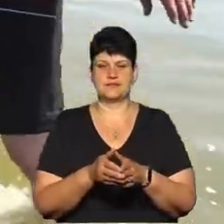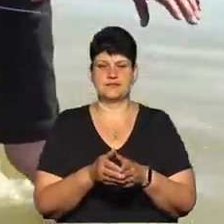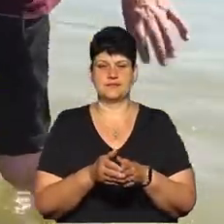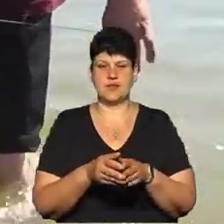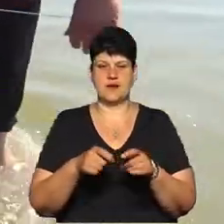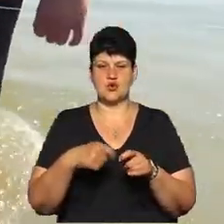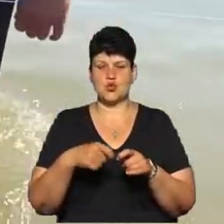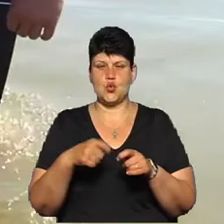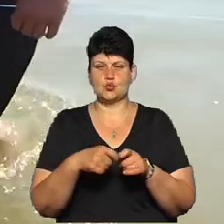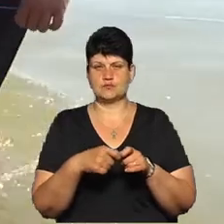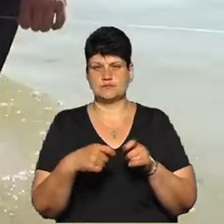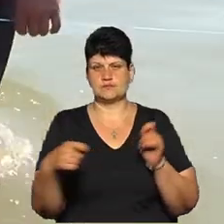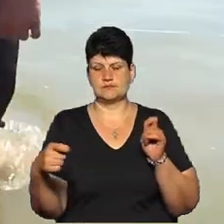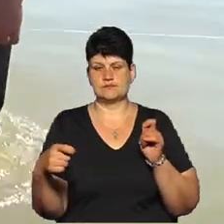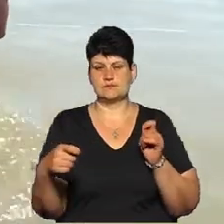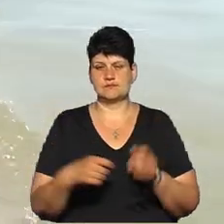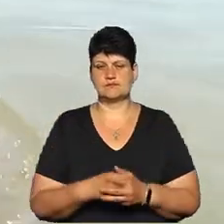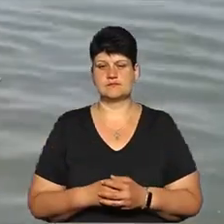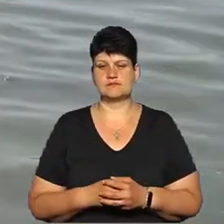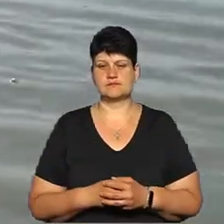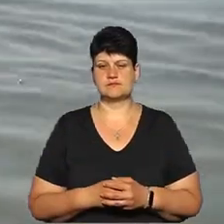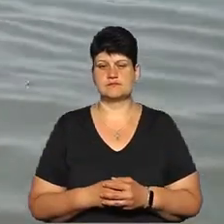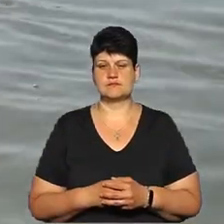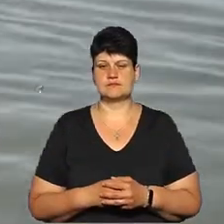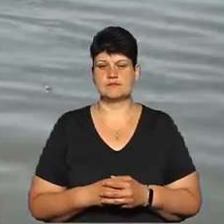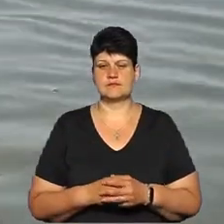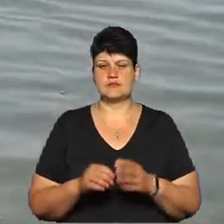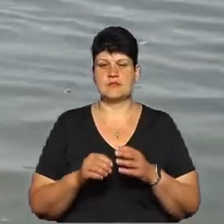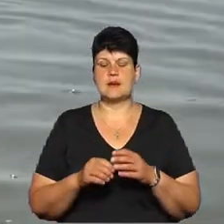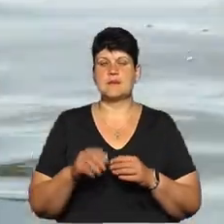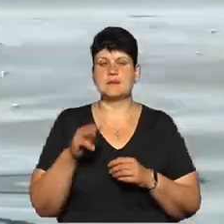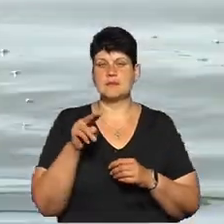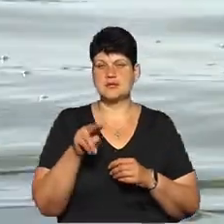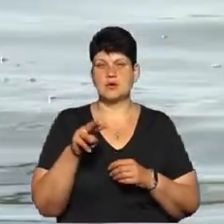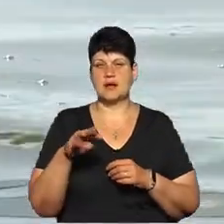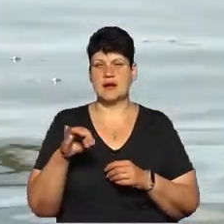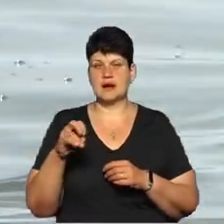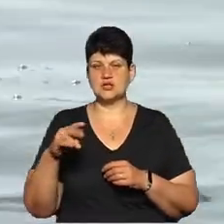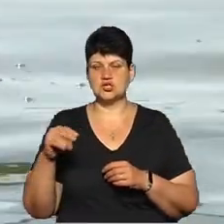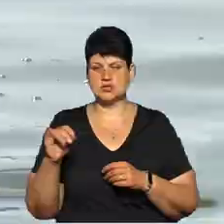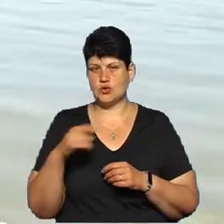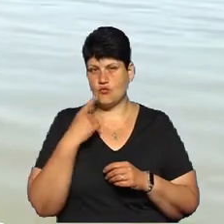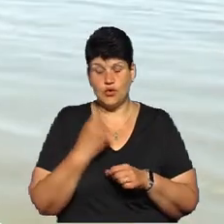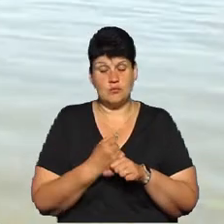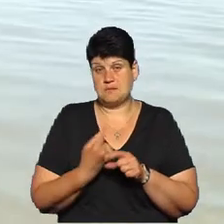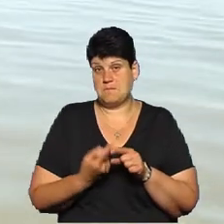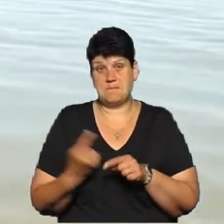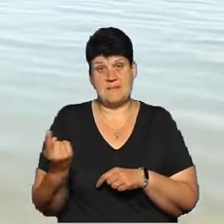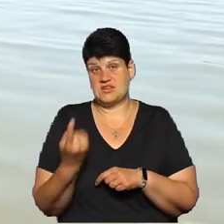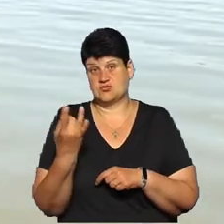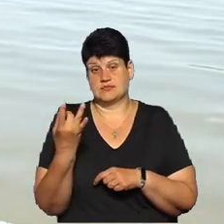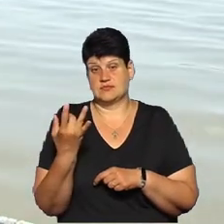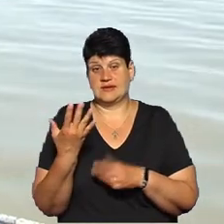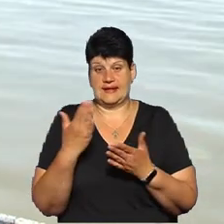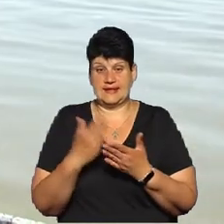шнурочок і забиваємо землю. Петро Михальчишин каже, за таку справу береться вперше. Є в нас вже один